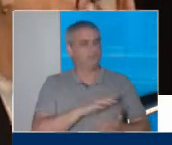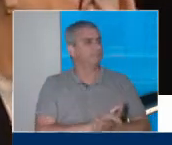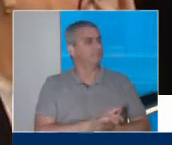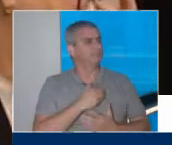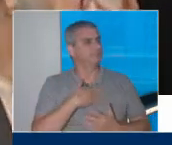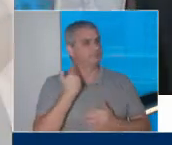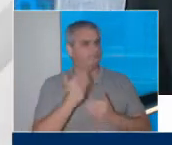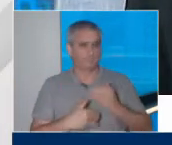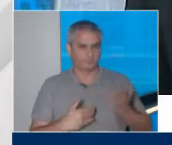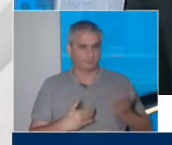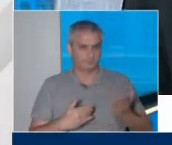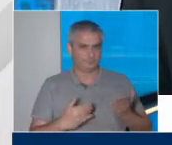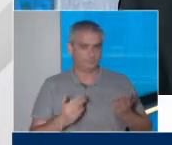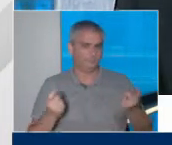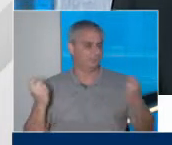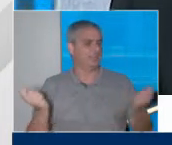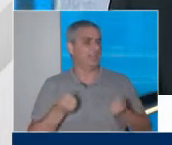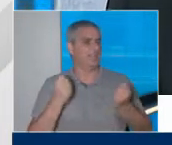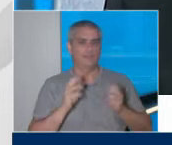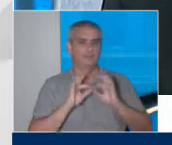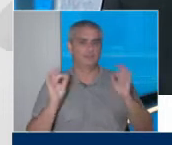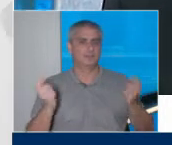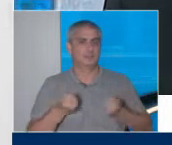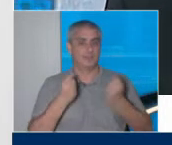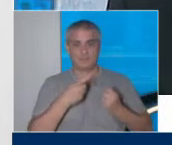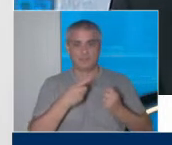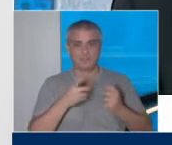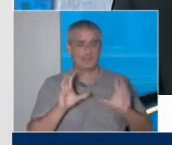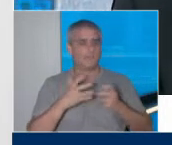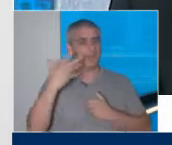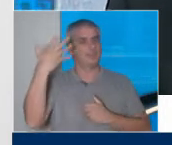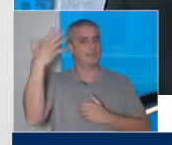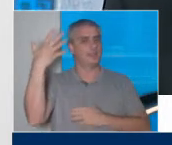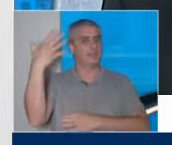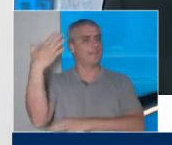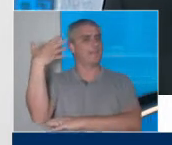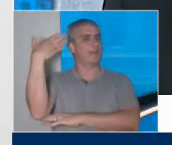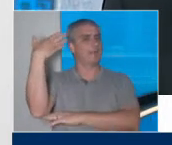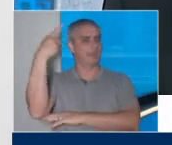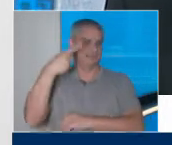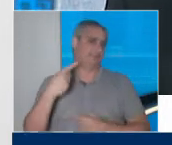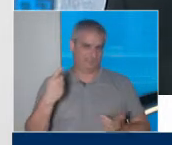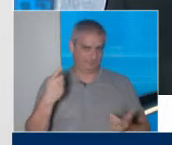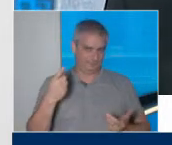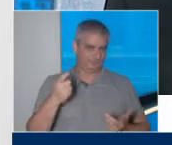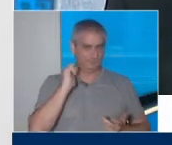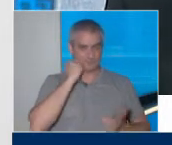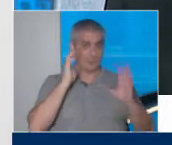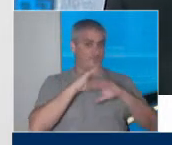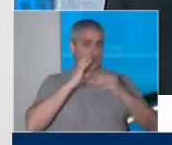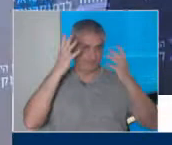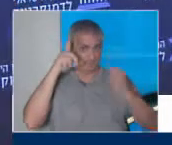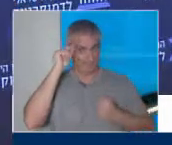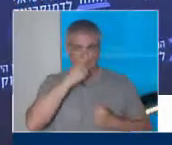רוצה לסיים ברשותך בקמפיין, בהשקת קמפיין המחנה הממלכתי מחר בערב בתל אביב.